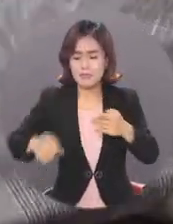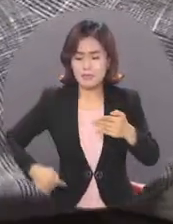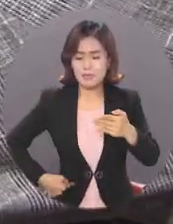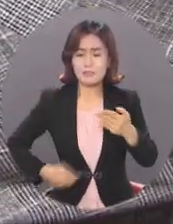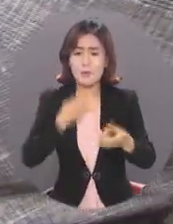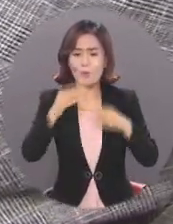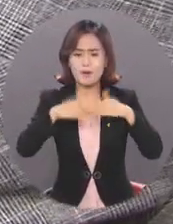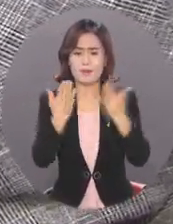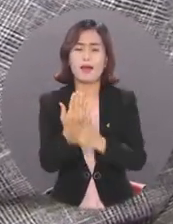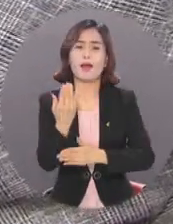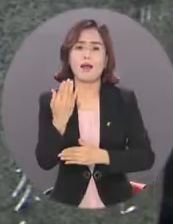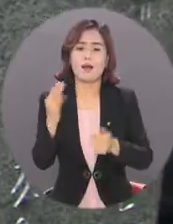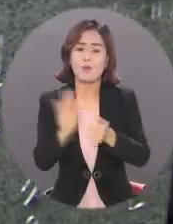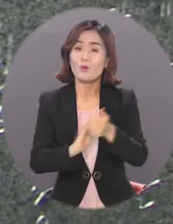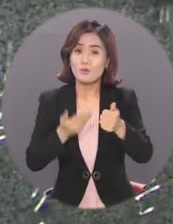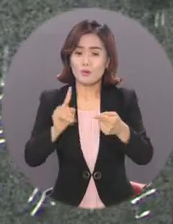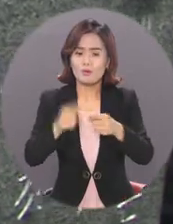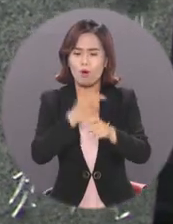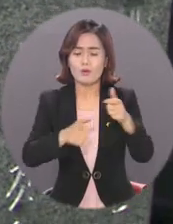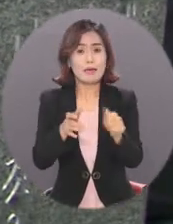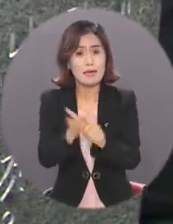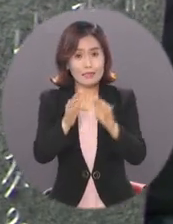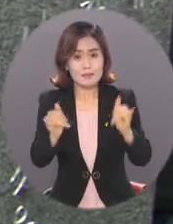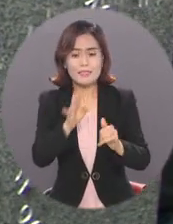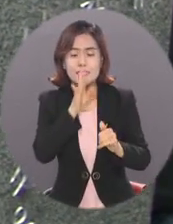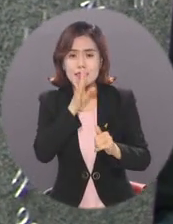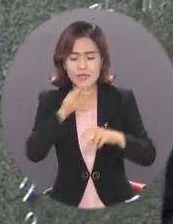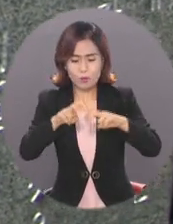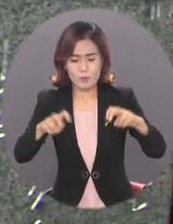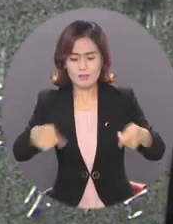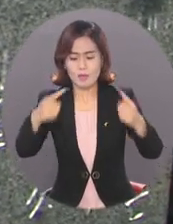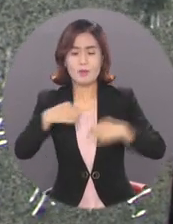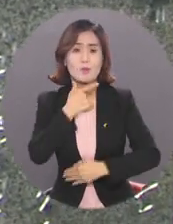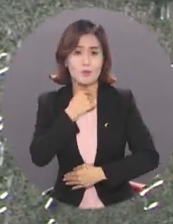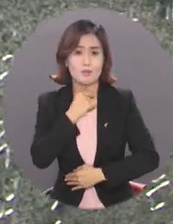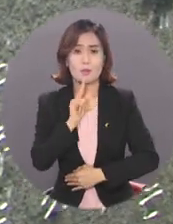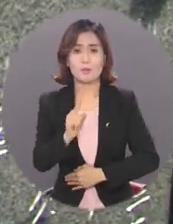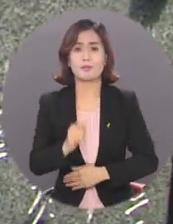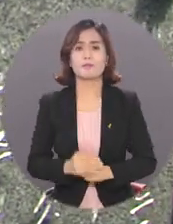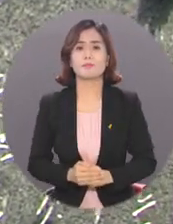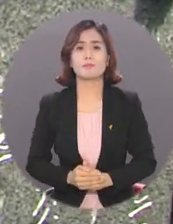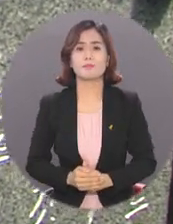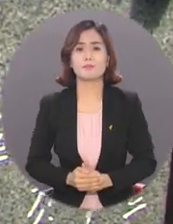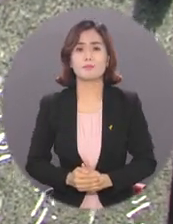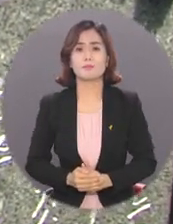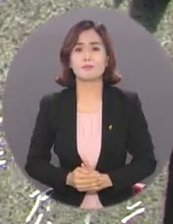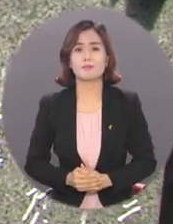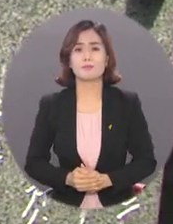받아들일 준비가 됐다며 더 많은 가해자들이 나서서 진상규명에 참여해 주길 바라고 있습니다. MBC 뉴스 이다현입니다.